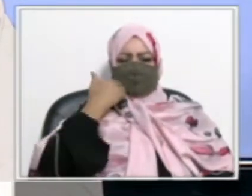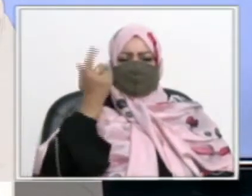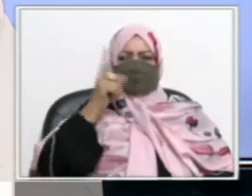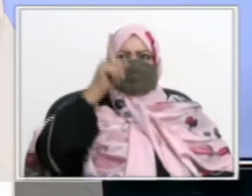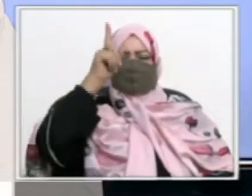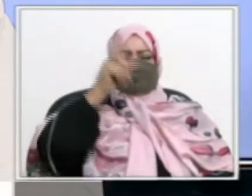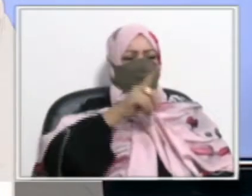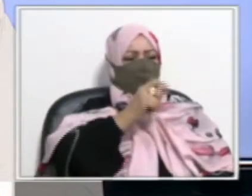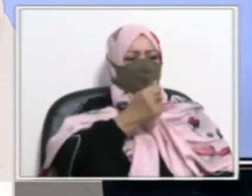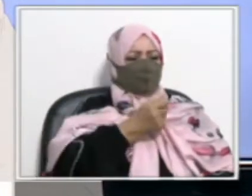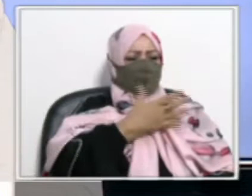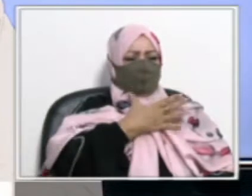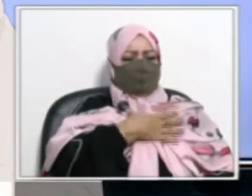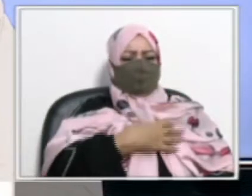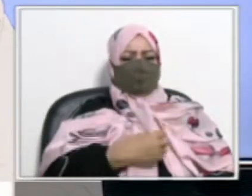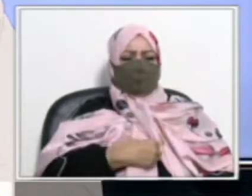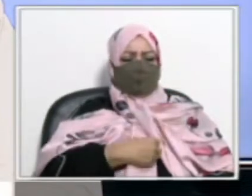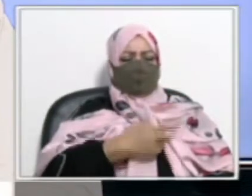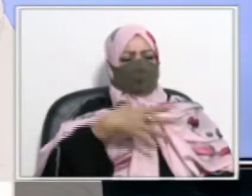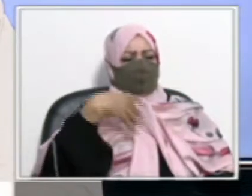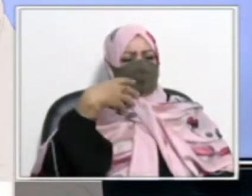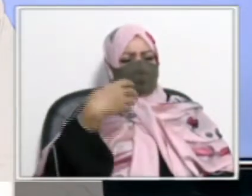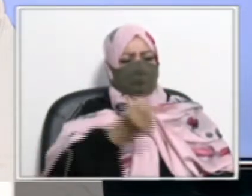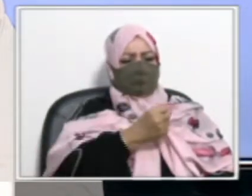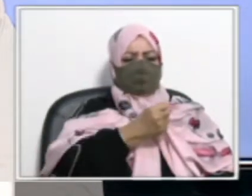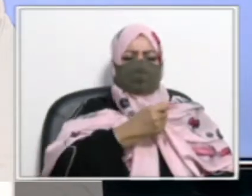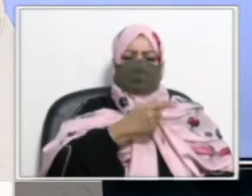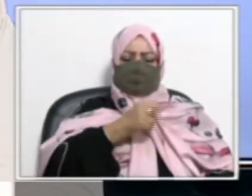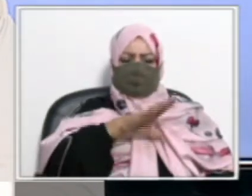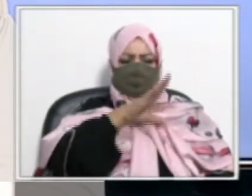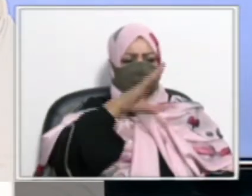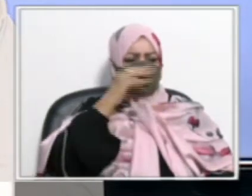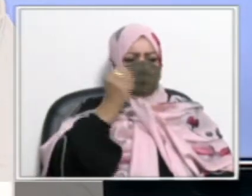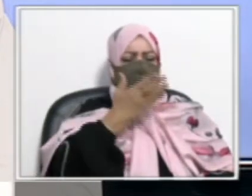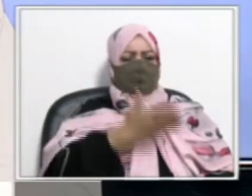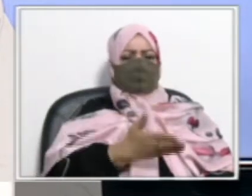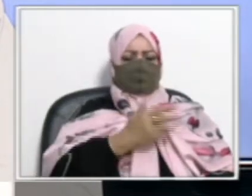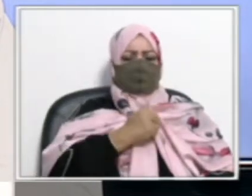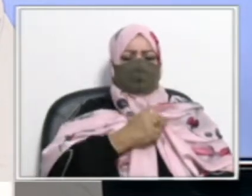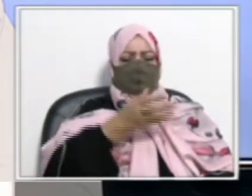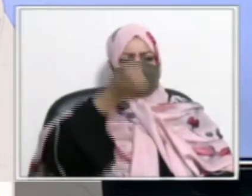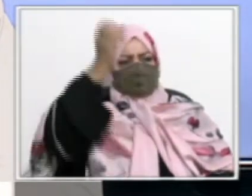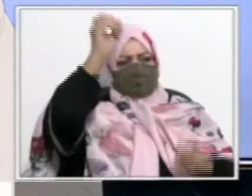تأخذ 45 بالشيك وتعطيه 30 بأي حق